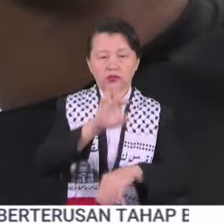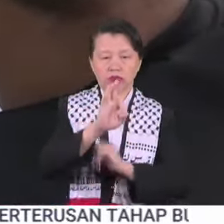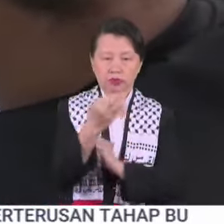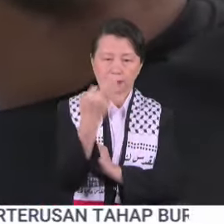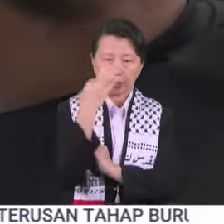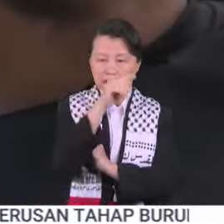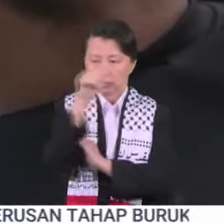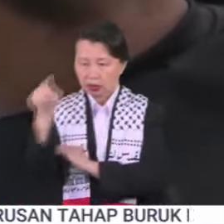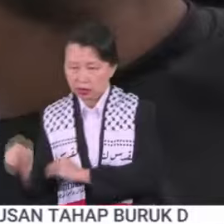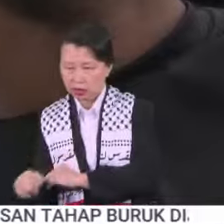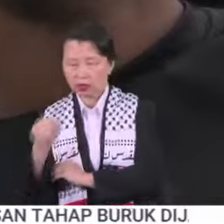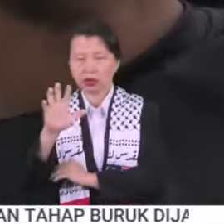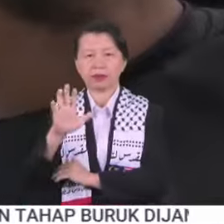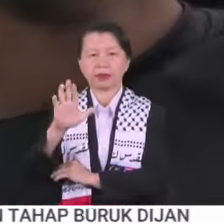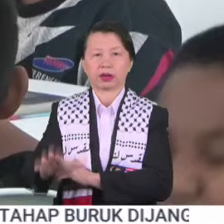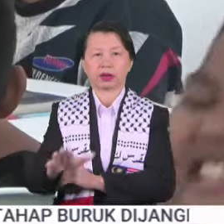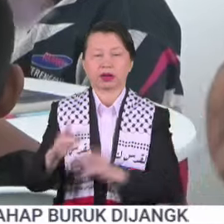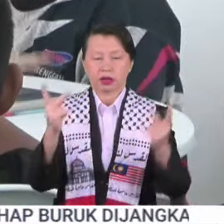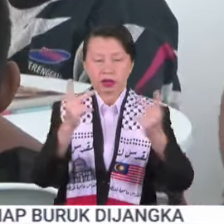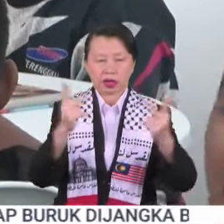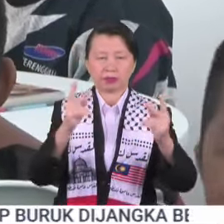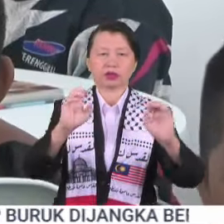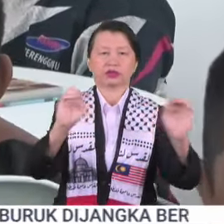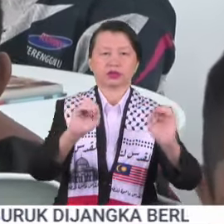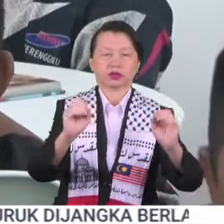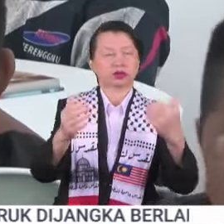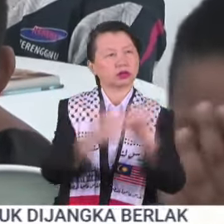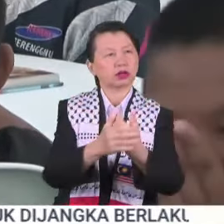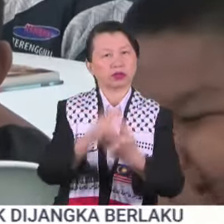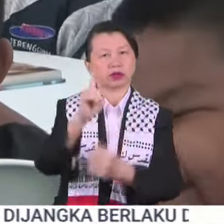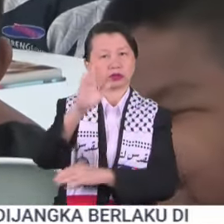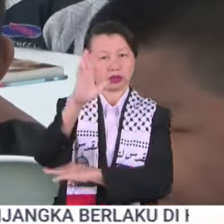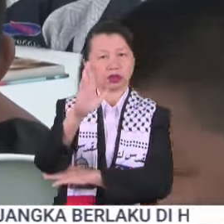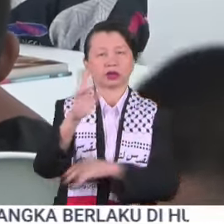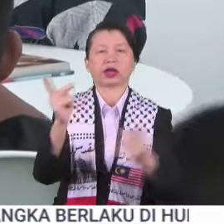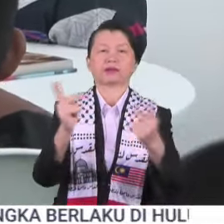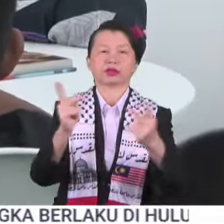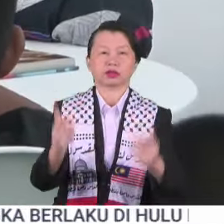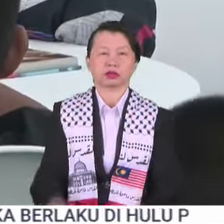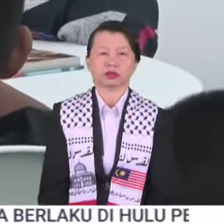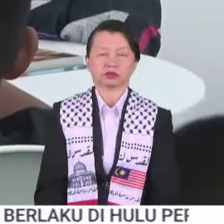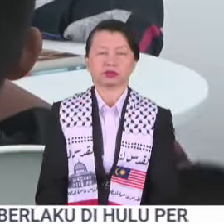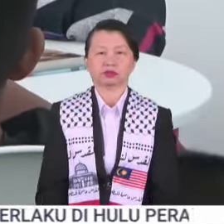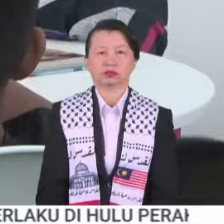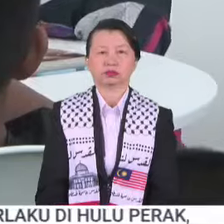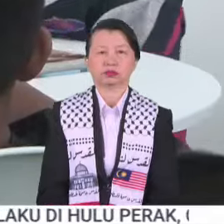bising Pang kecuali khamis yang dibuka hingga 1 tengah hari